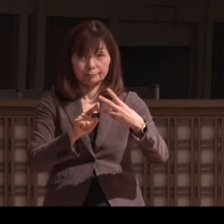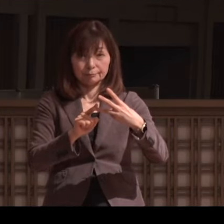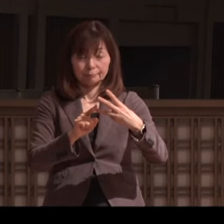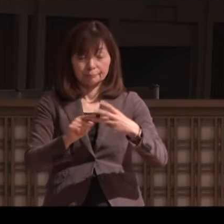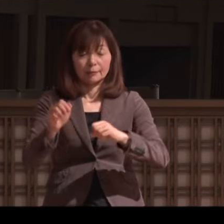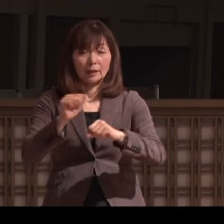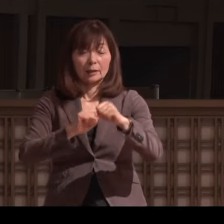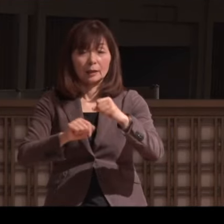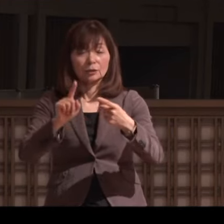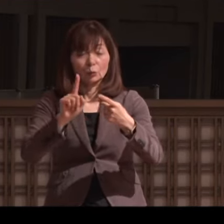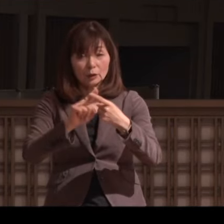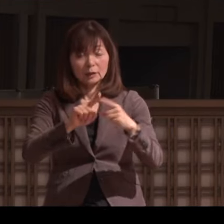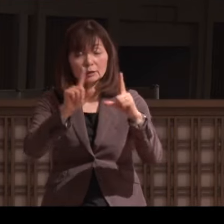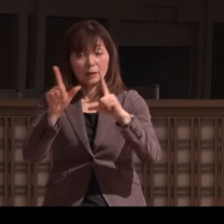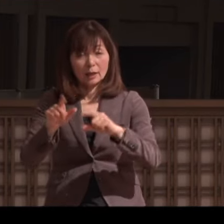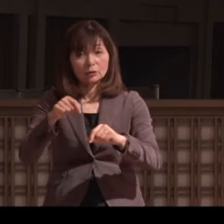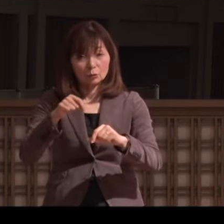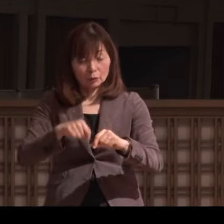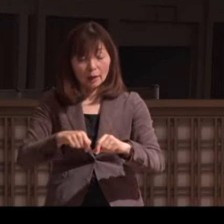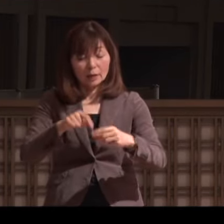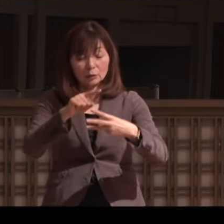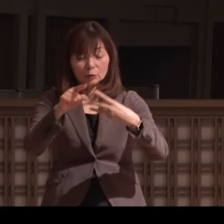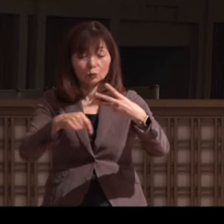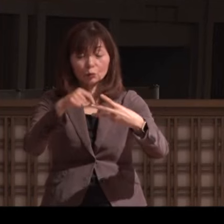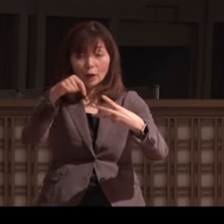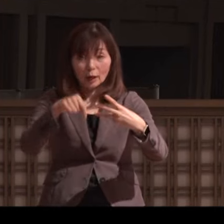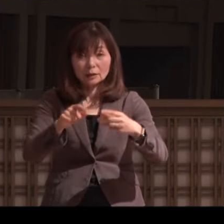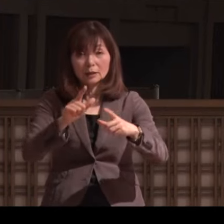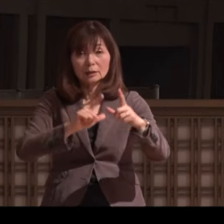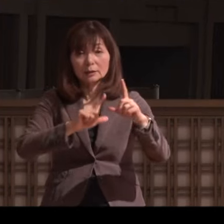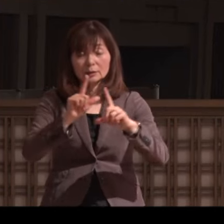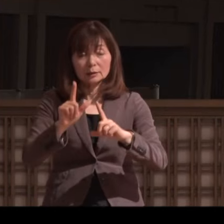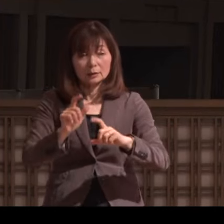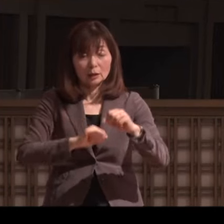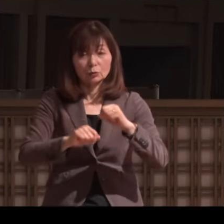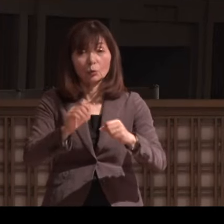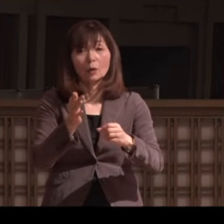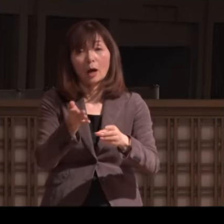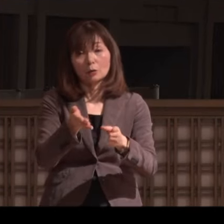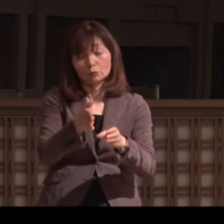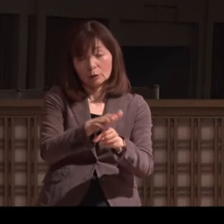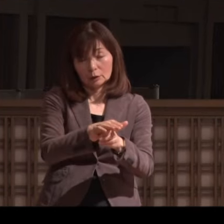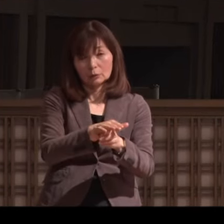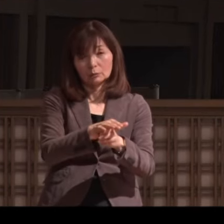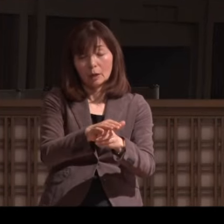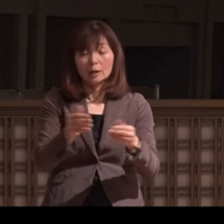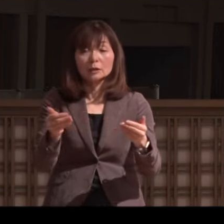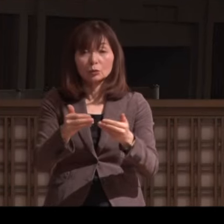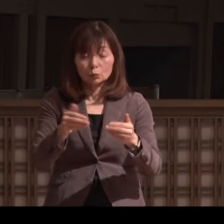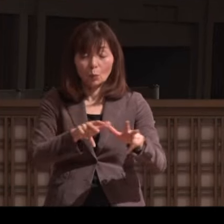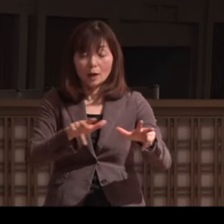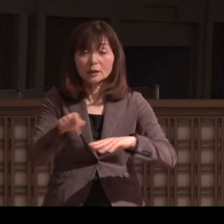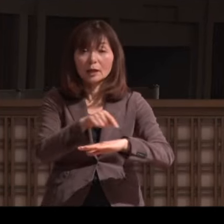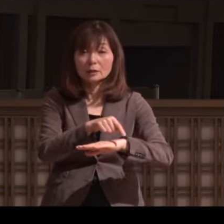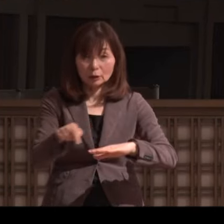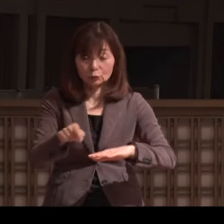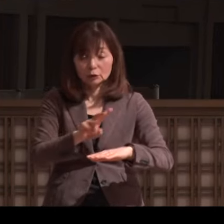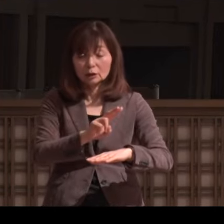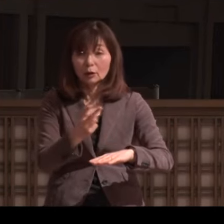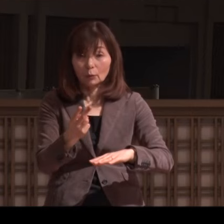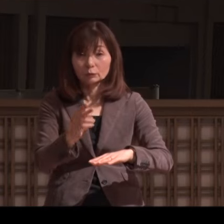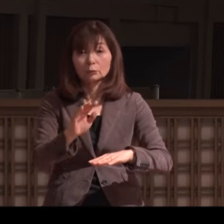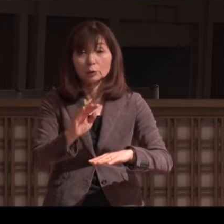ややこしいことになってますこれ新しい役であると行動っていう役に変えられてますあの仕事っていうのも政策っていう役に変われてますがただよく